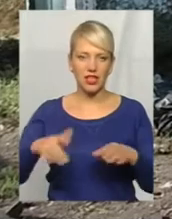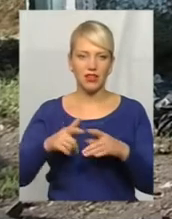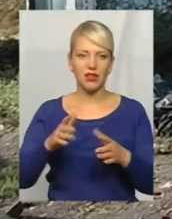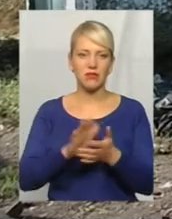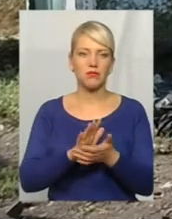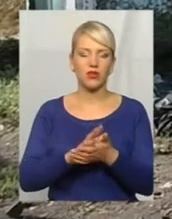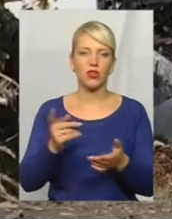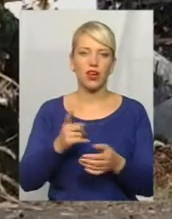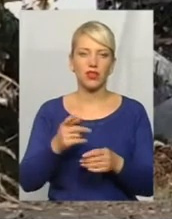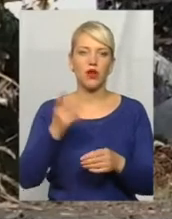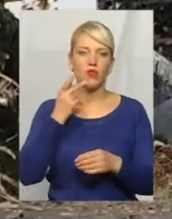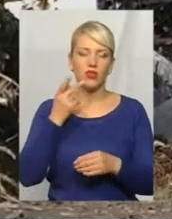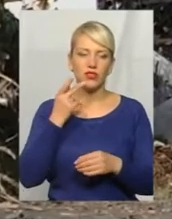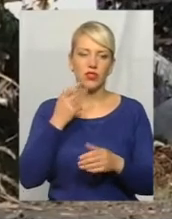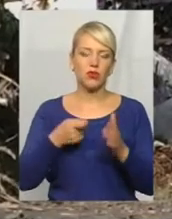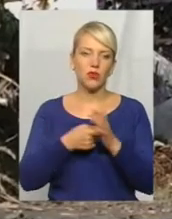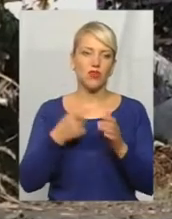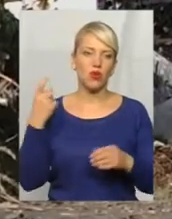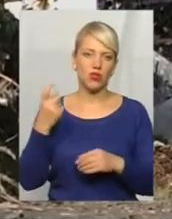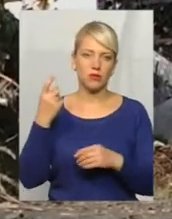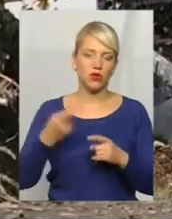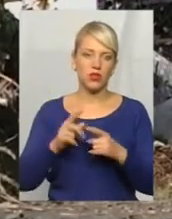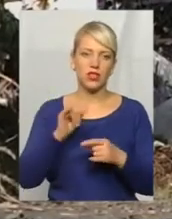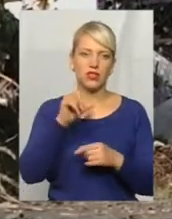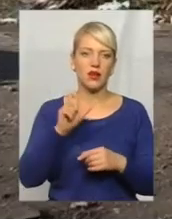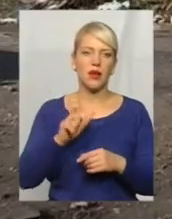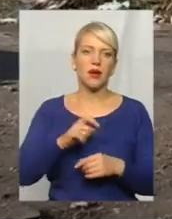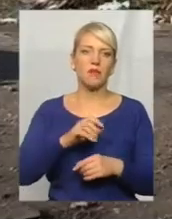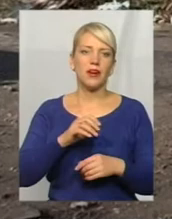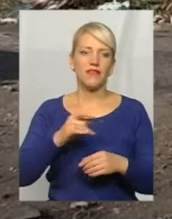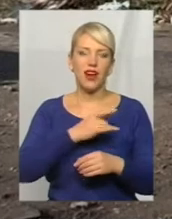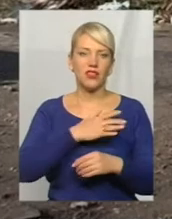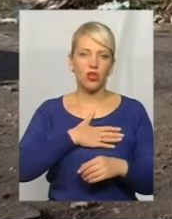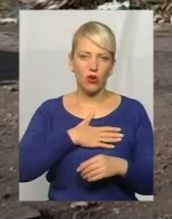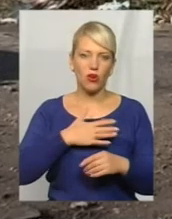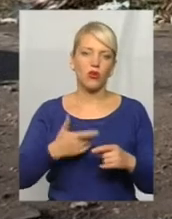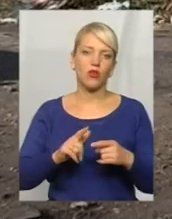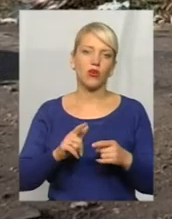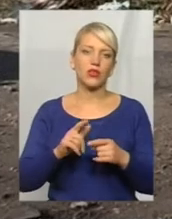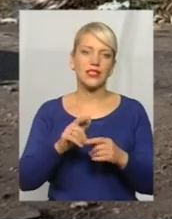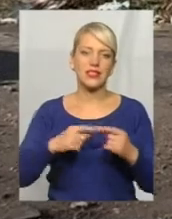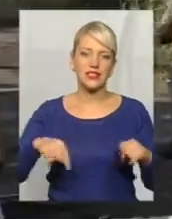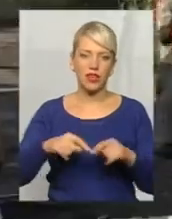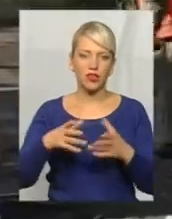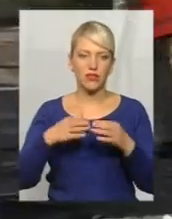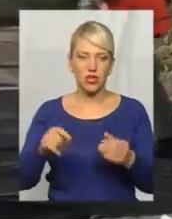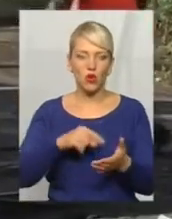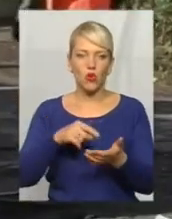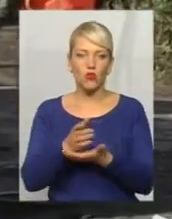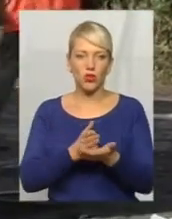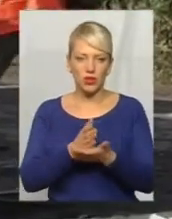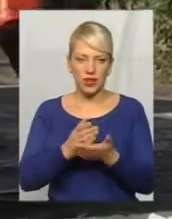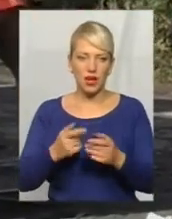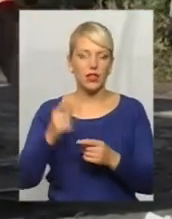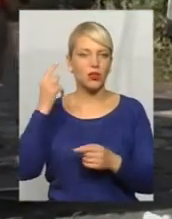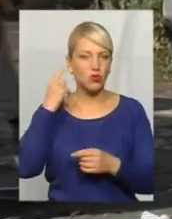які постійно підживлюють господаря з прилеглого приватного сектора. Навесні комунальники нарешті почули скарги людей і